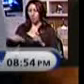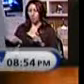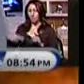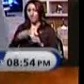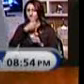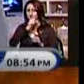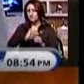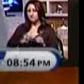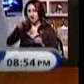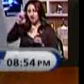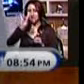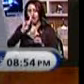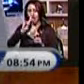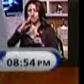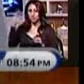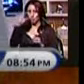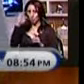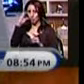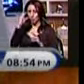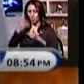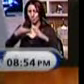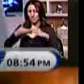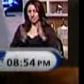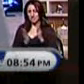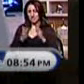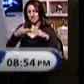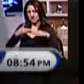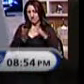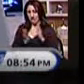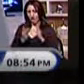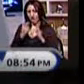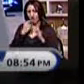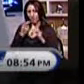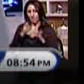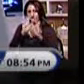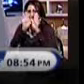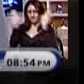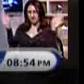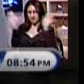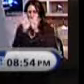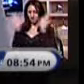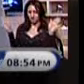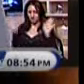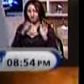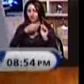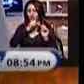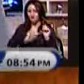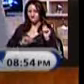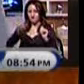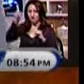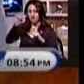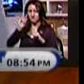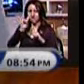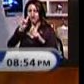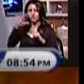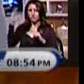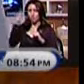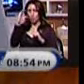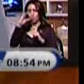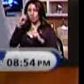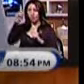بس وما بتعتبرش ان انا كده خسرت، لان وزارة الثقافة لا تدار على اعتبار انها محل بقالة او